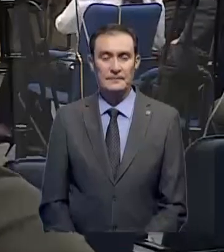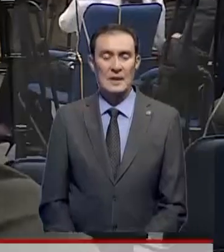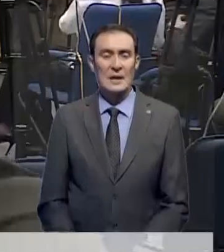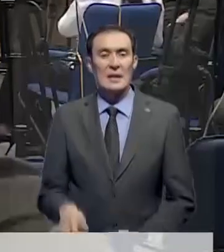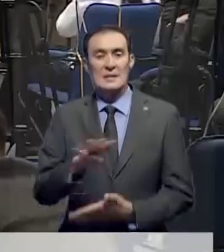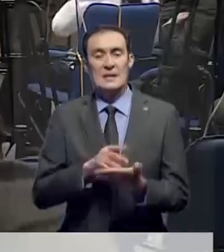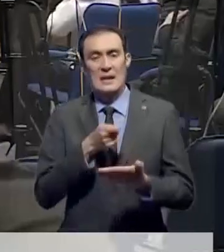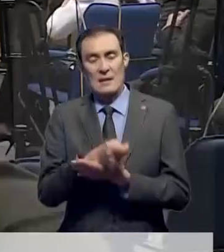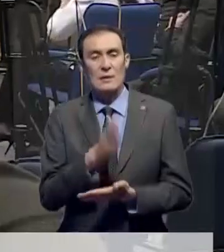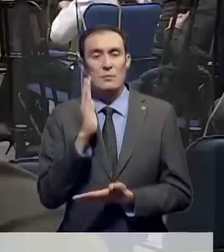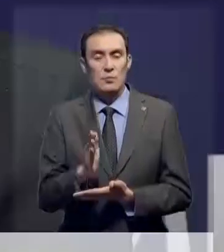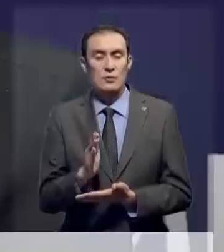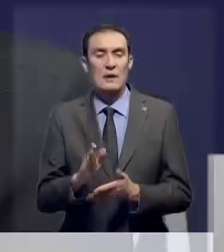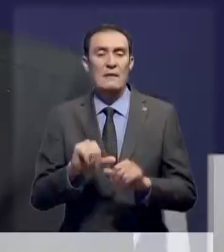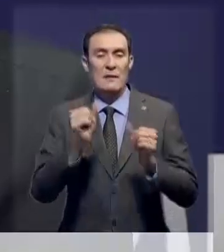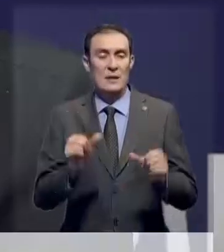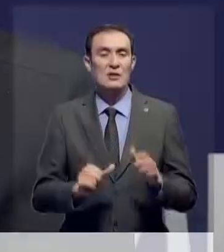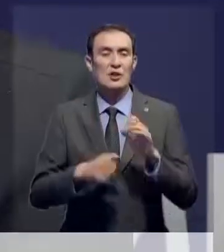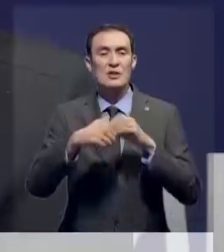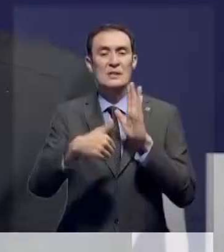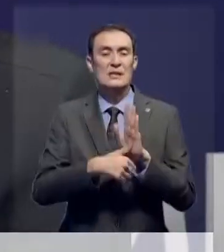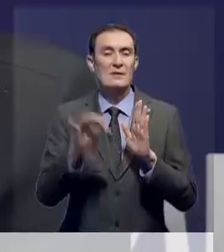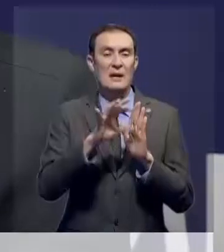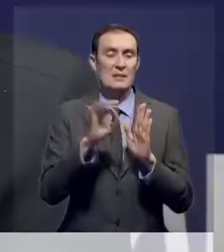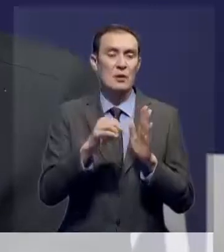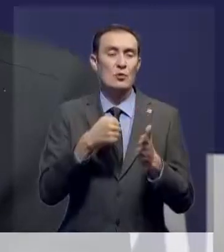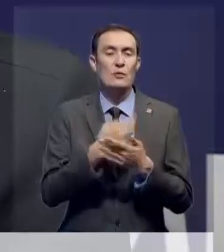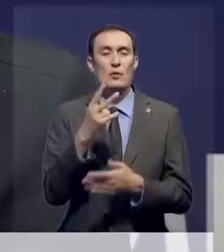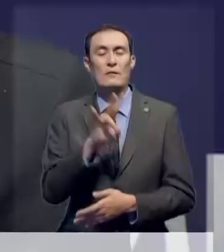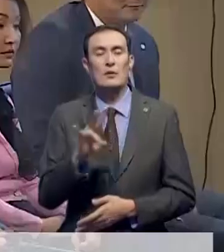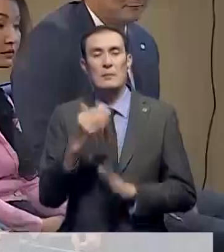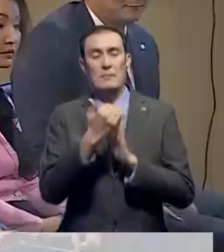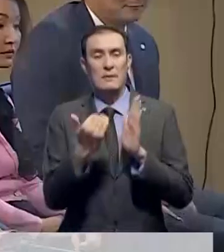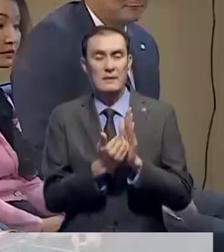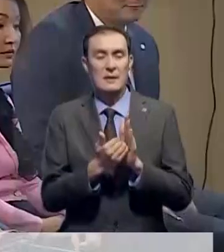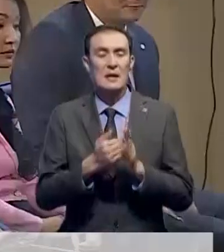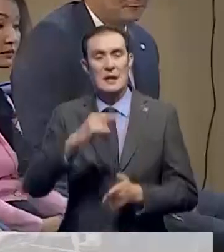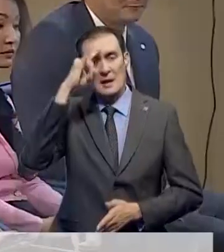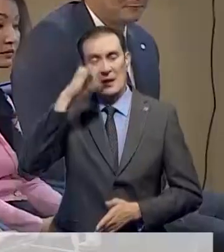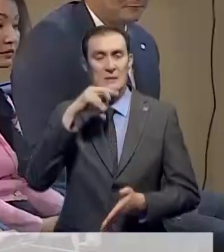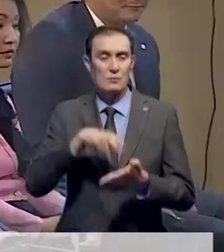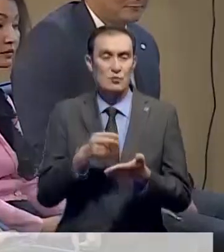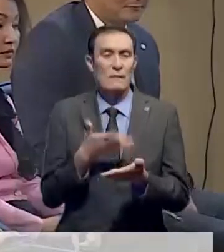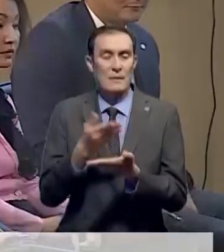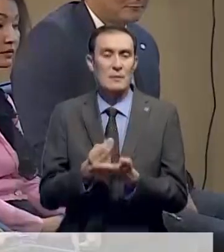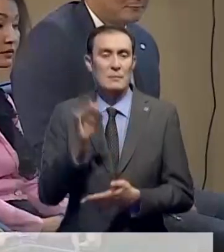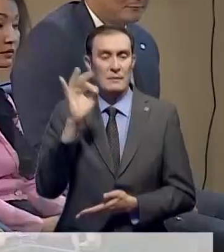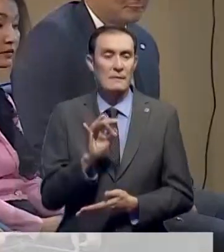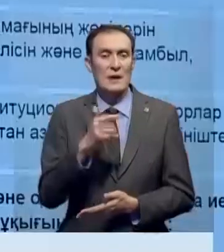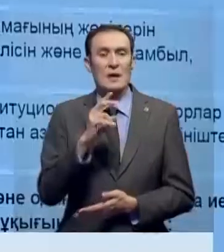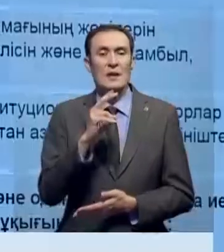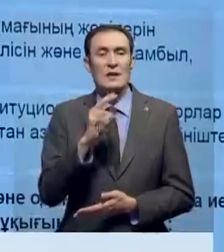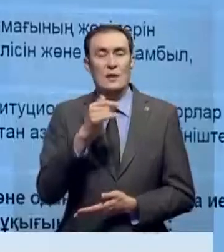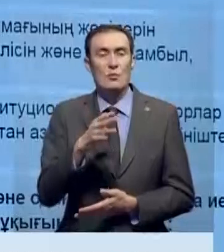Заявки от новых инвесторов будут приниматься 16 октября по 2 ноября. Подать их можно через приложение банков и Казпочту. К слову, на выплату дивидендов компания «Кигок»